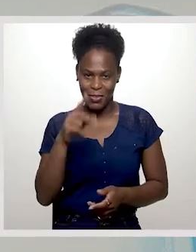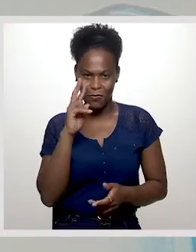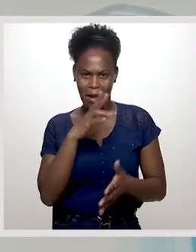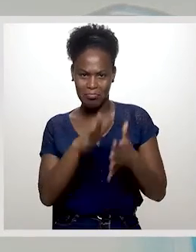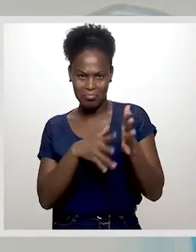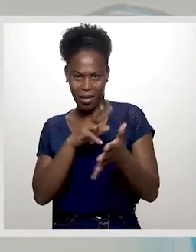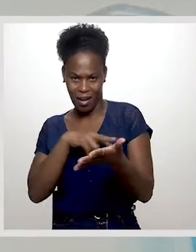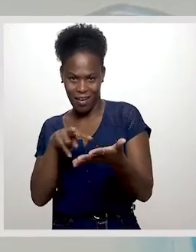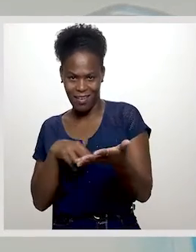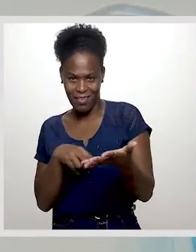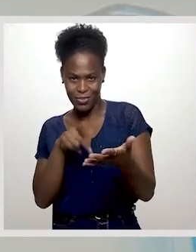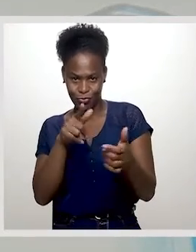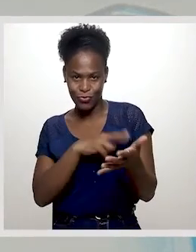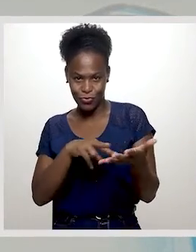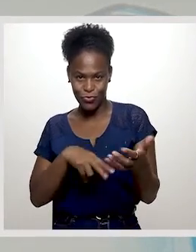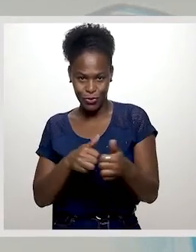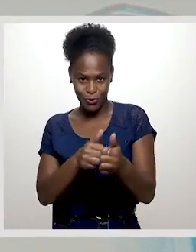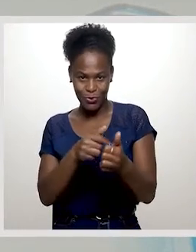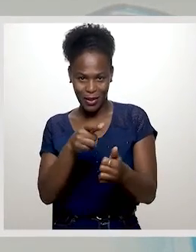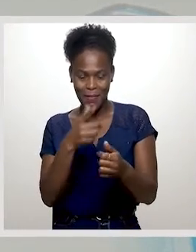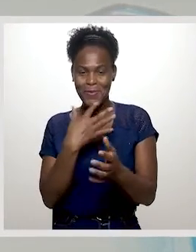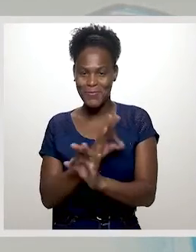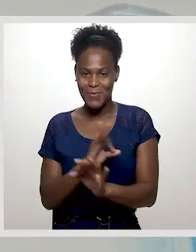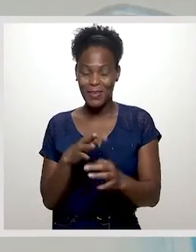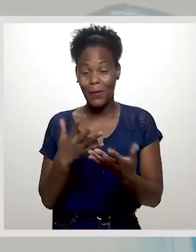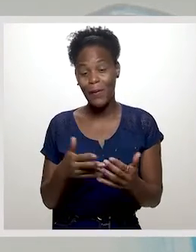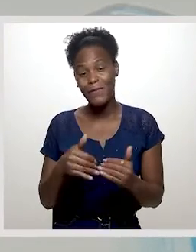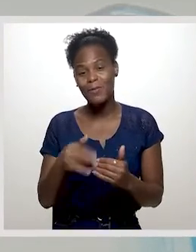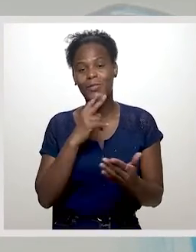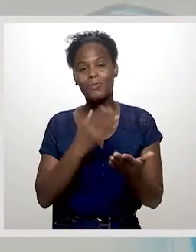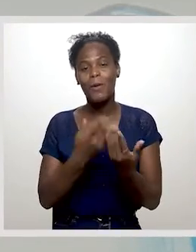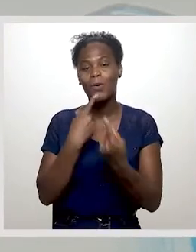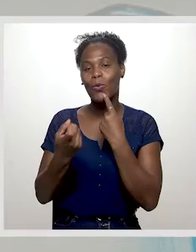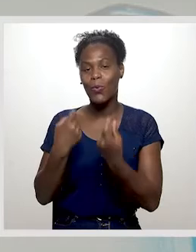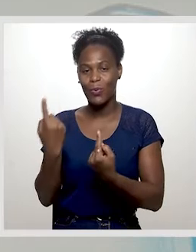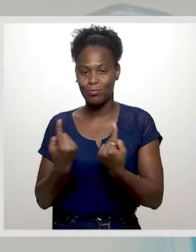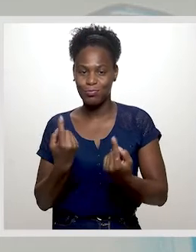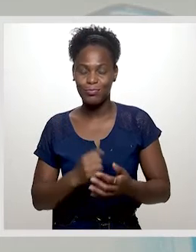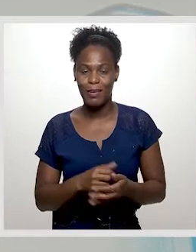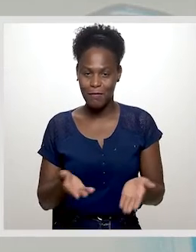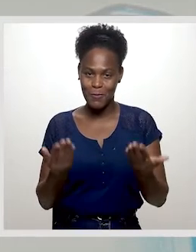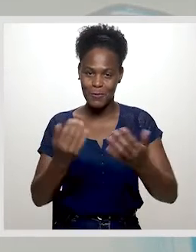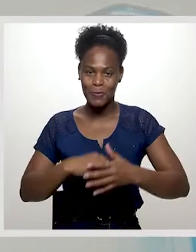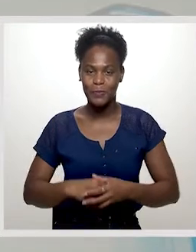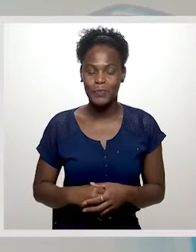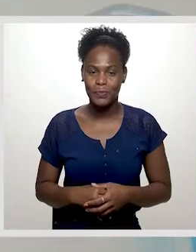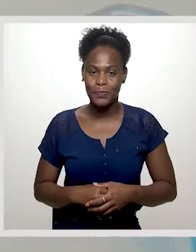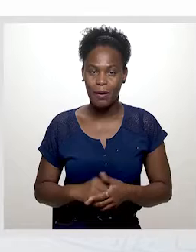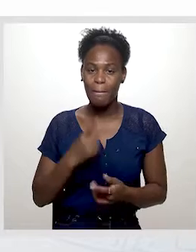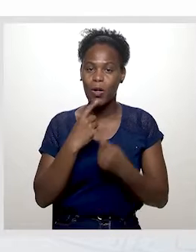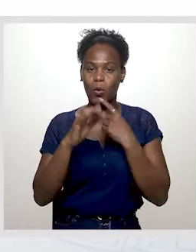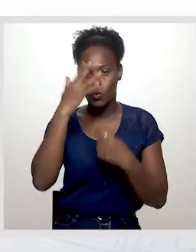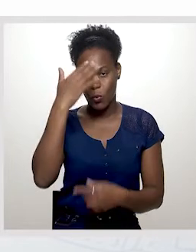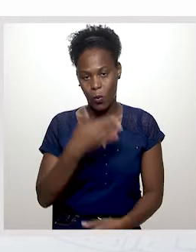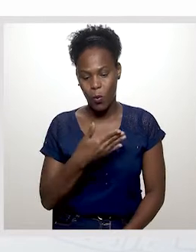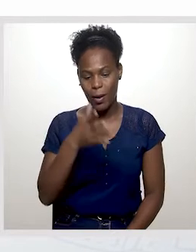ma lecture? Tu as lu avec moi? Magnifique. Maintenant, on va répondre à quelques questions. Allons-y. Première